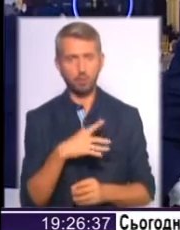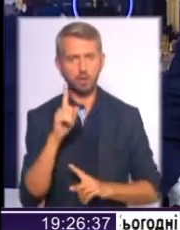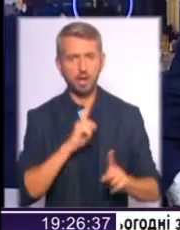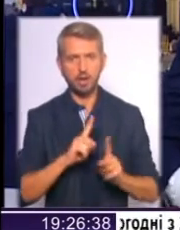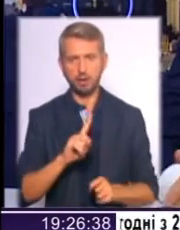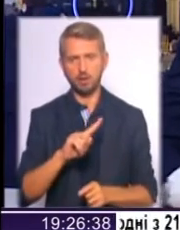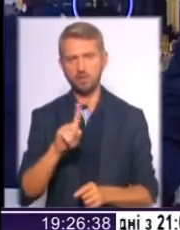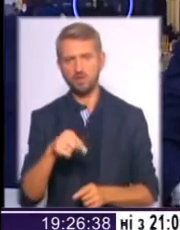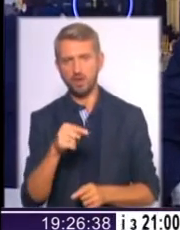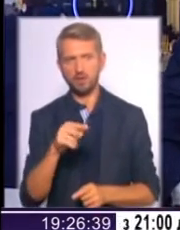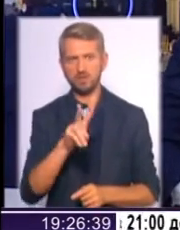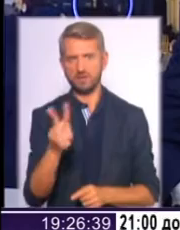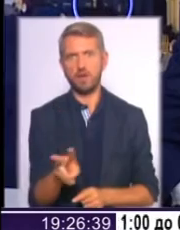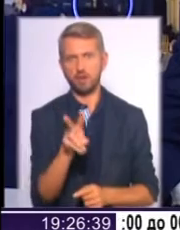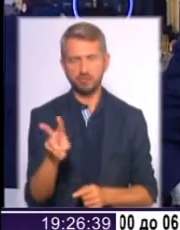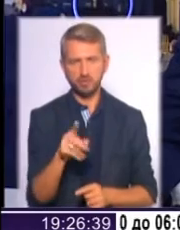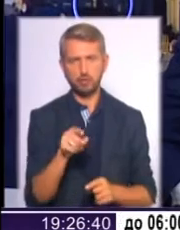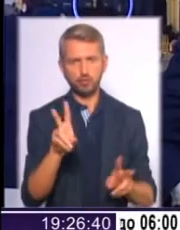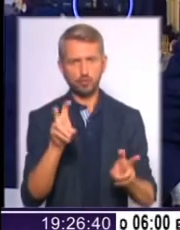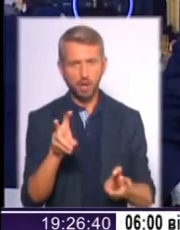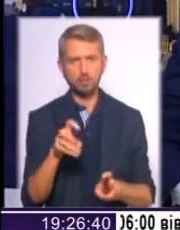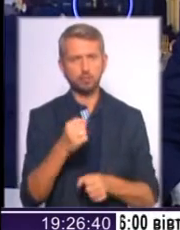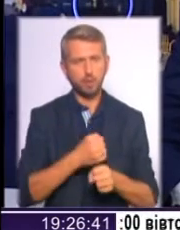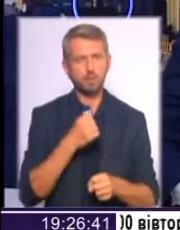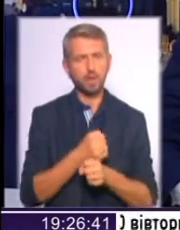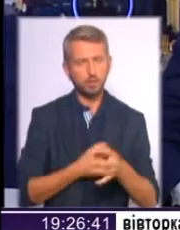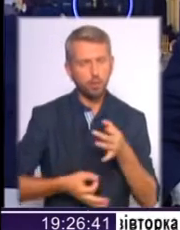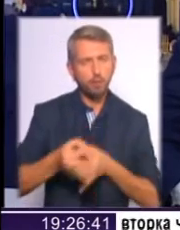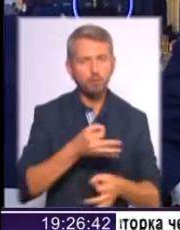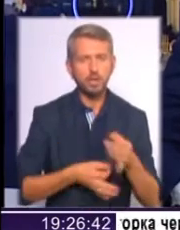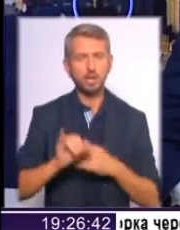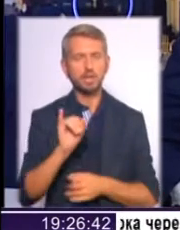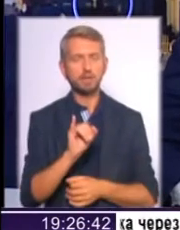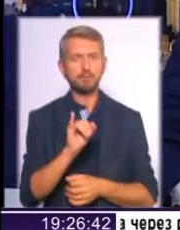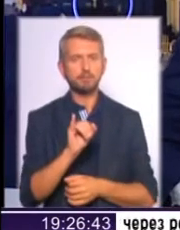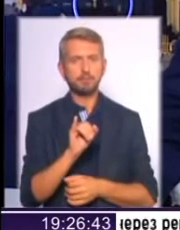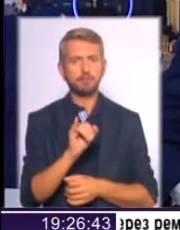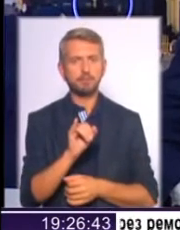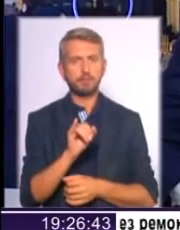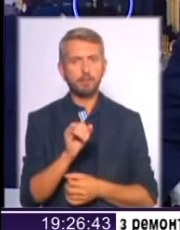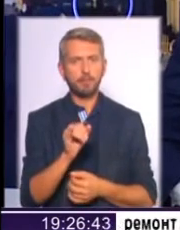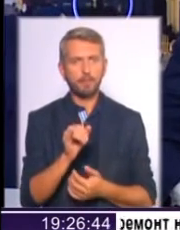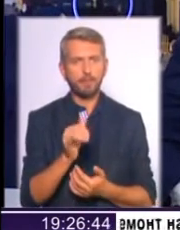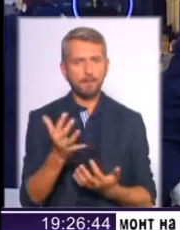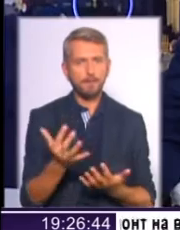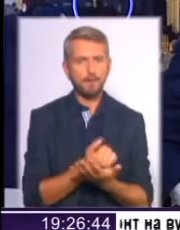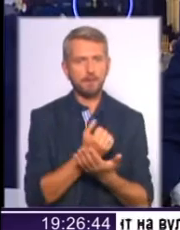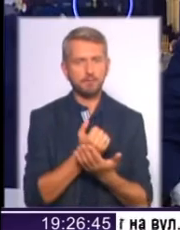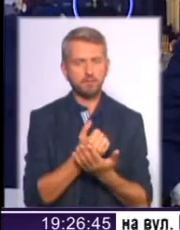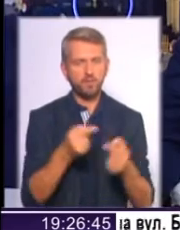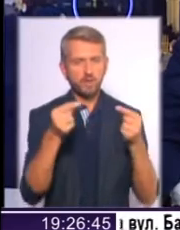1,5-2 години ми цю тему пропрацьовували. І певні варіанти, певні шляхи